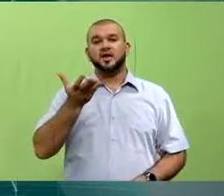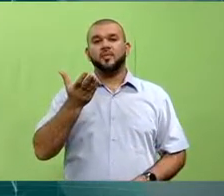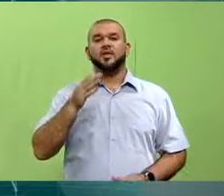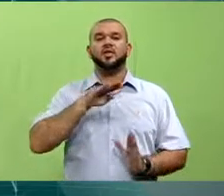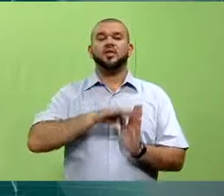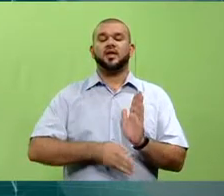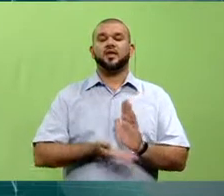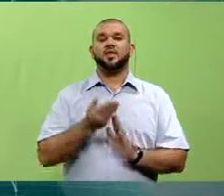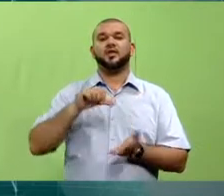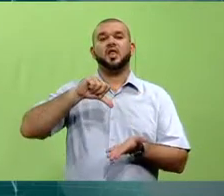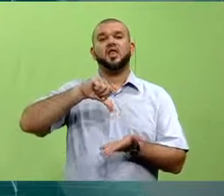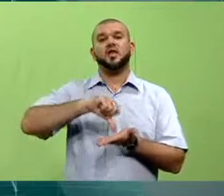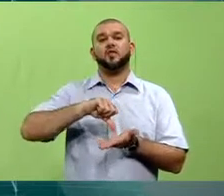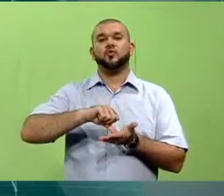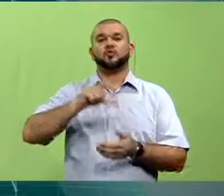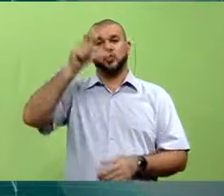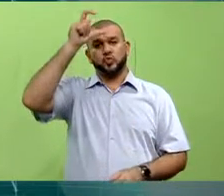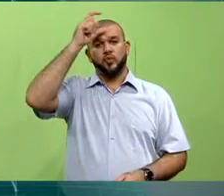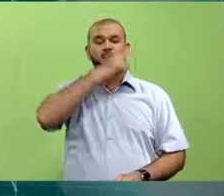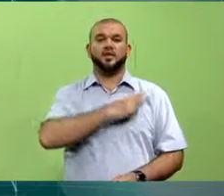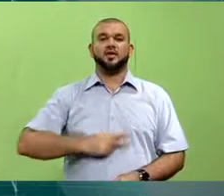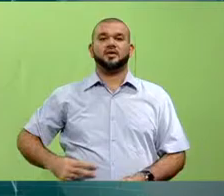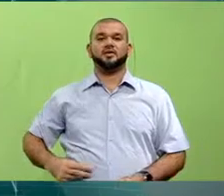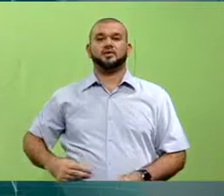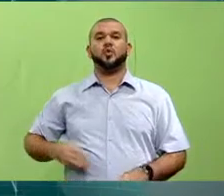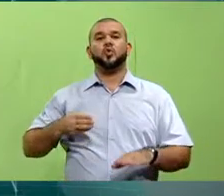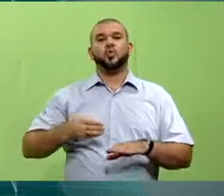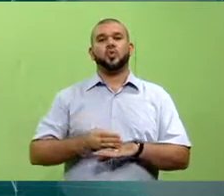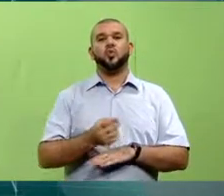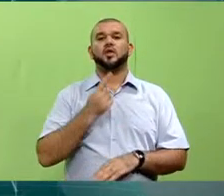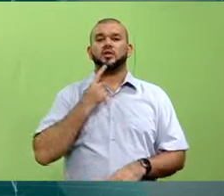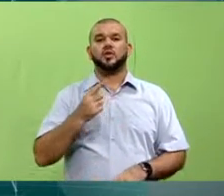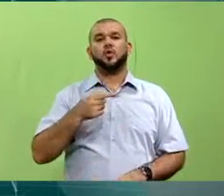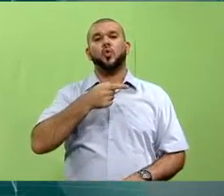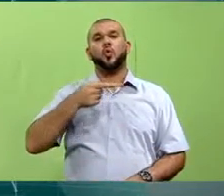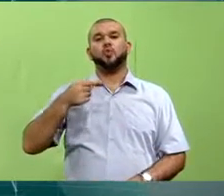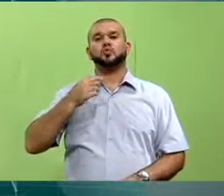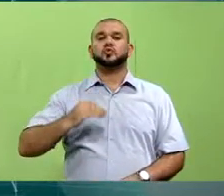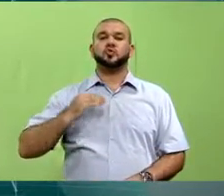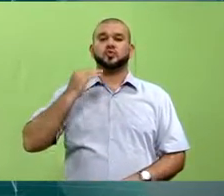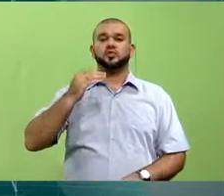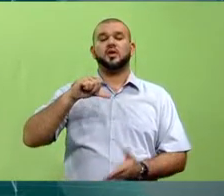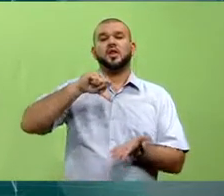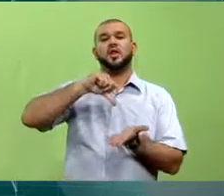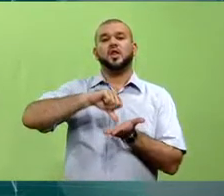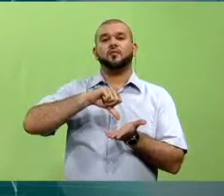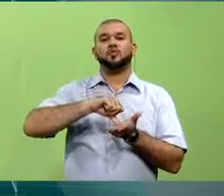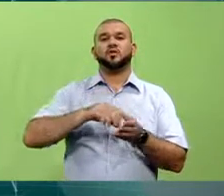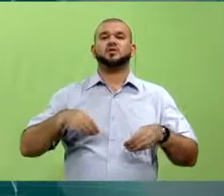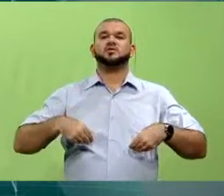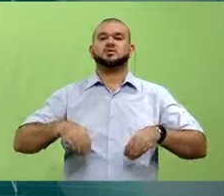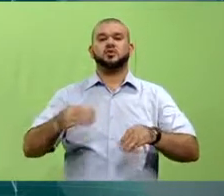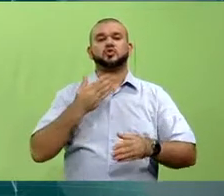Türk Belediyesi, tespit edilen olumsuzluk üzerine Lefkoşa'da satışa sunulan Kuru